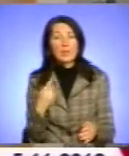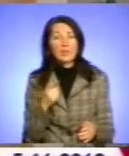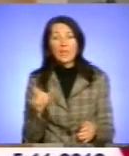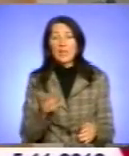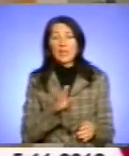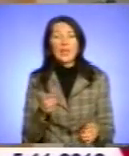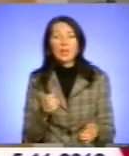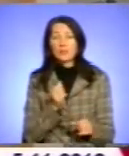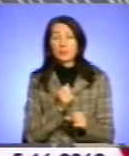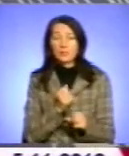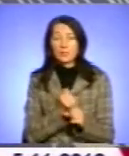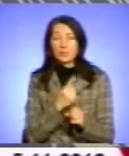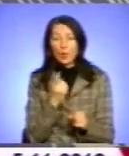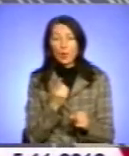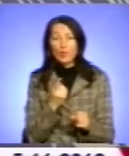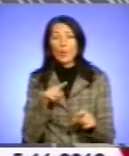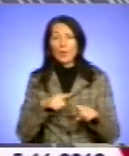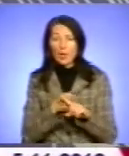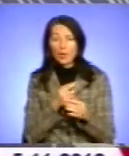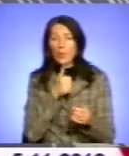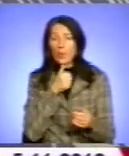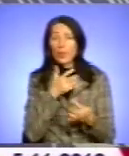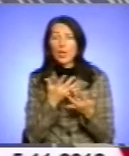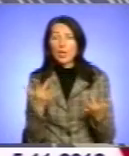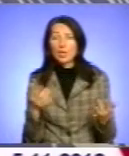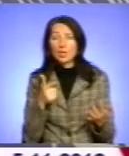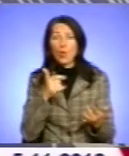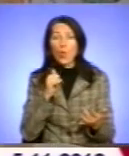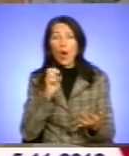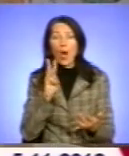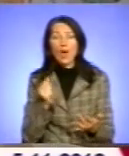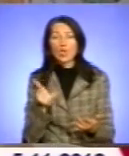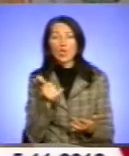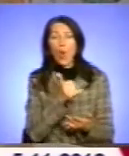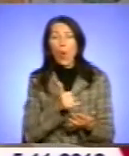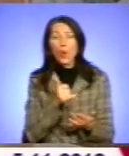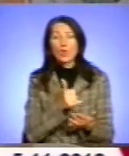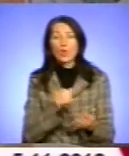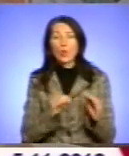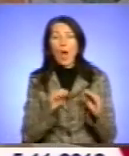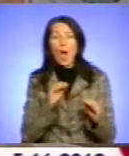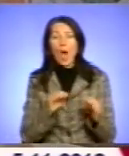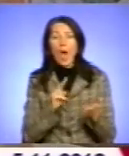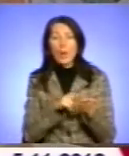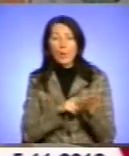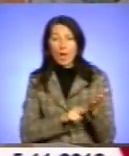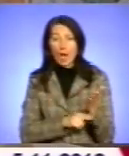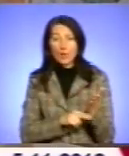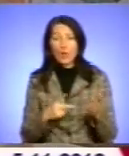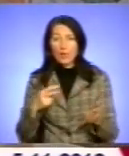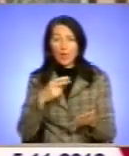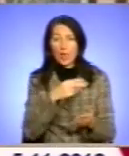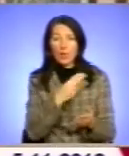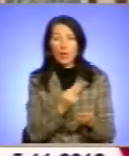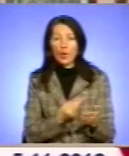одній художній техніці чи матеріалі, а пробує різні – гуаш, олію, аплікацію, колаж, ватананки, розпис. Хоча вміє виконувати